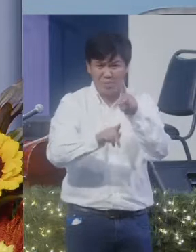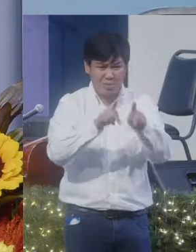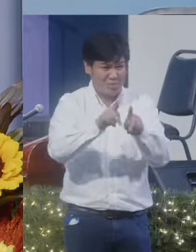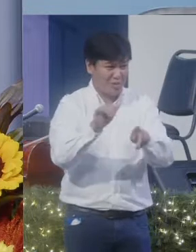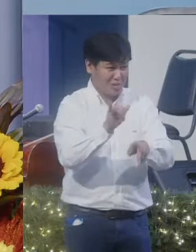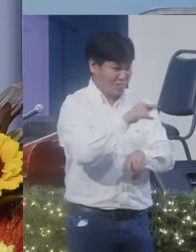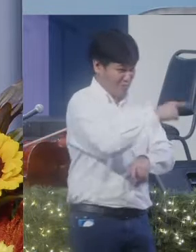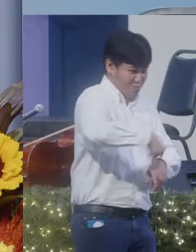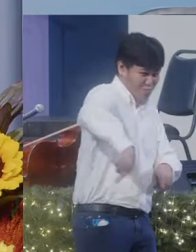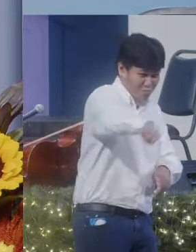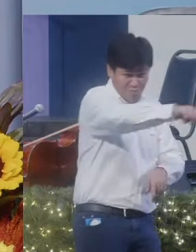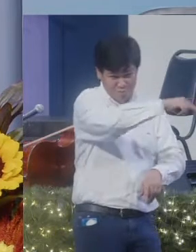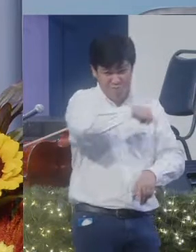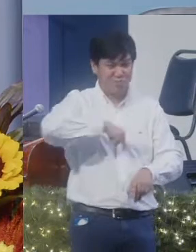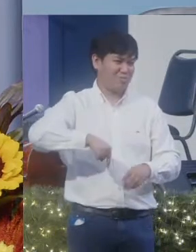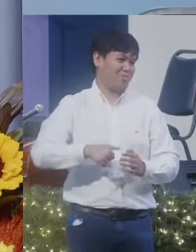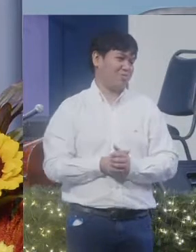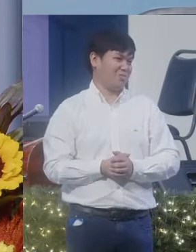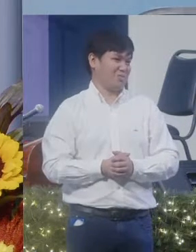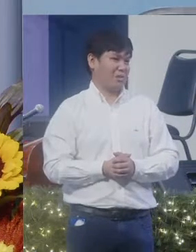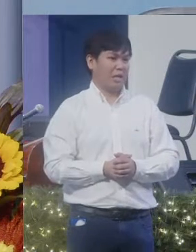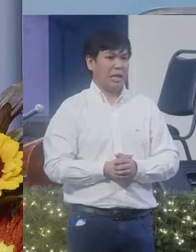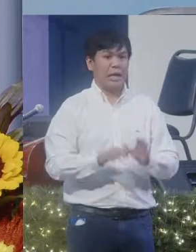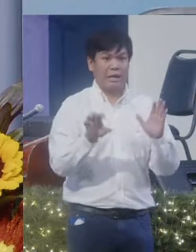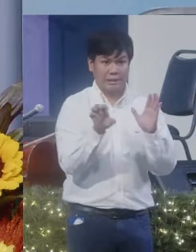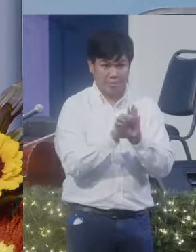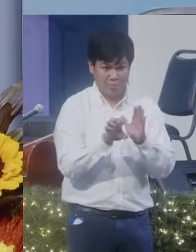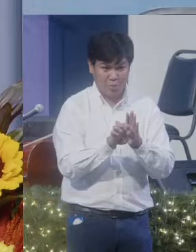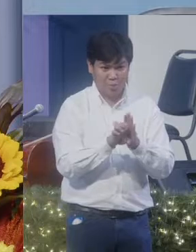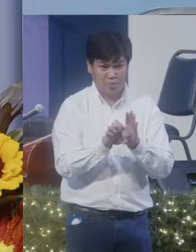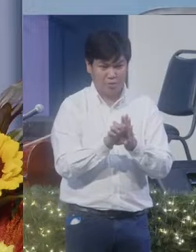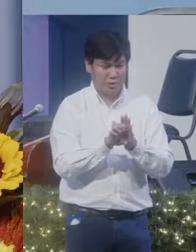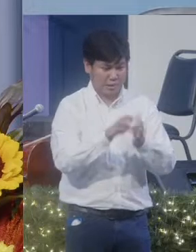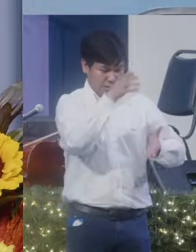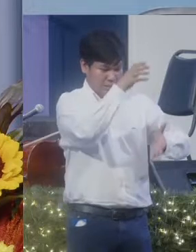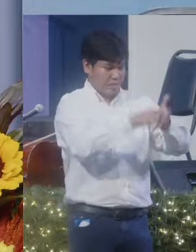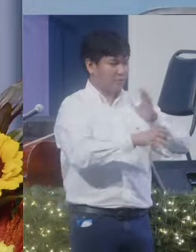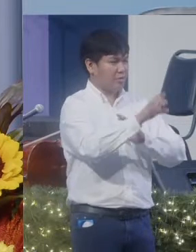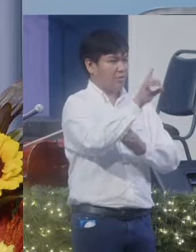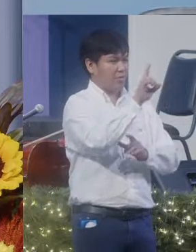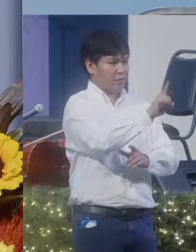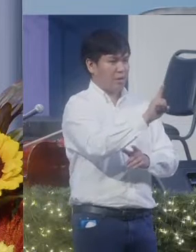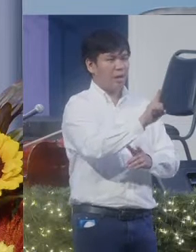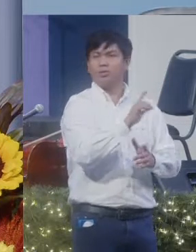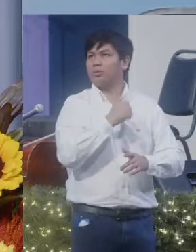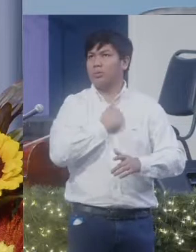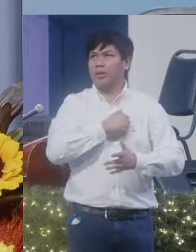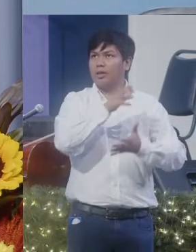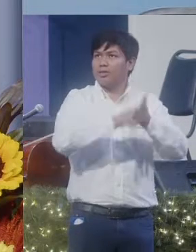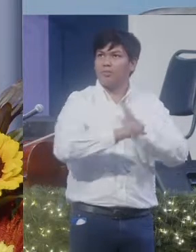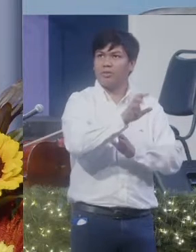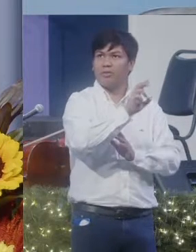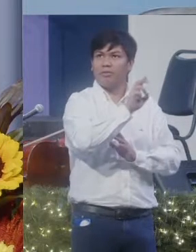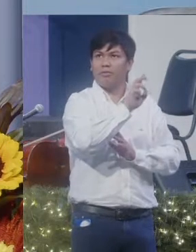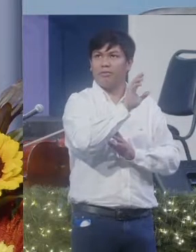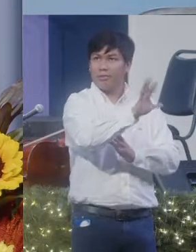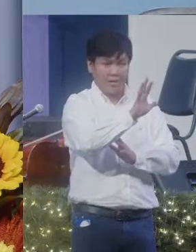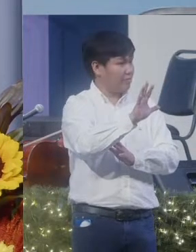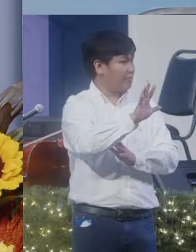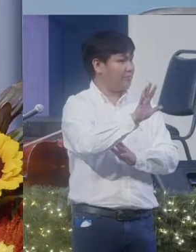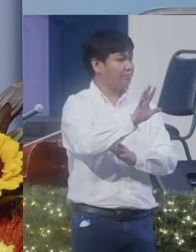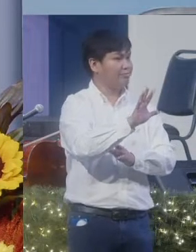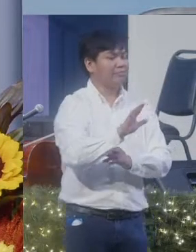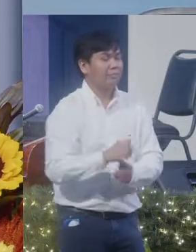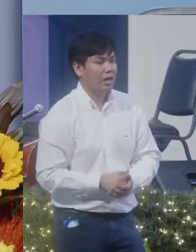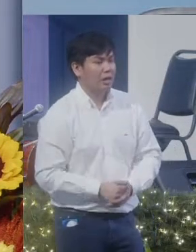makapangyarihang tagapagturo. Tingnan niyo yung continuation ng verse 1. He was standing